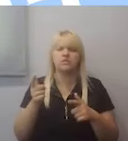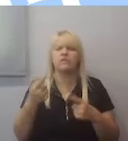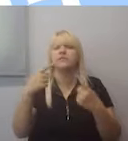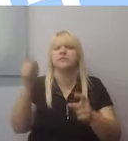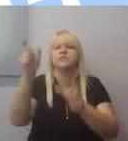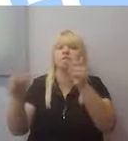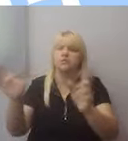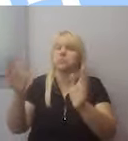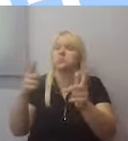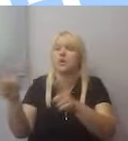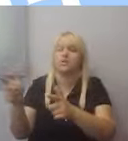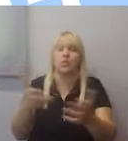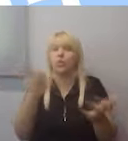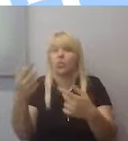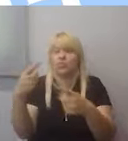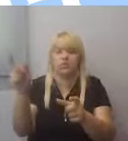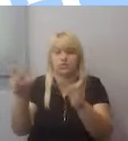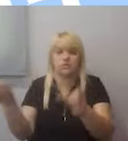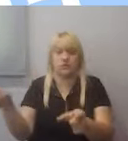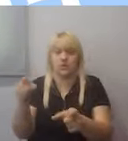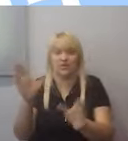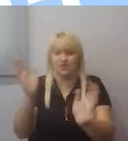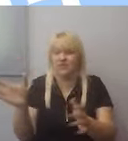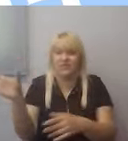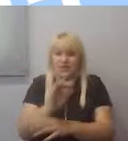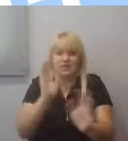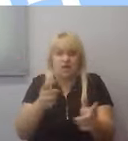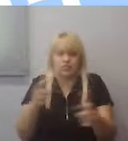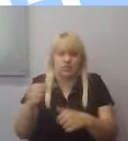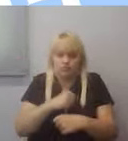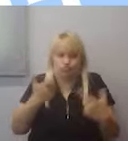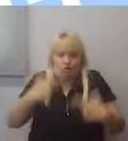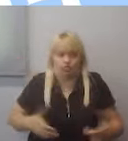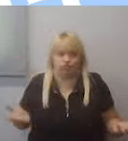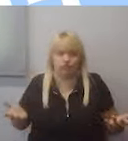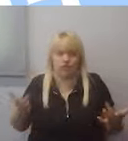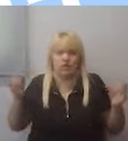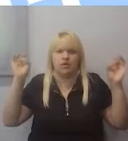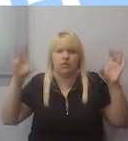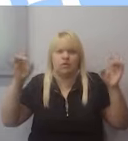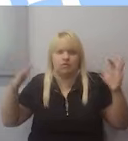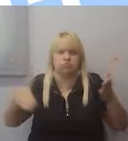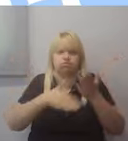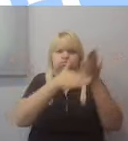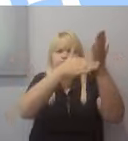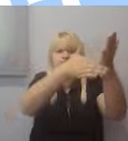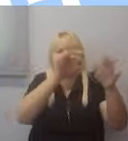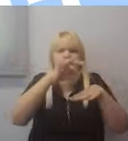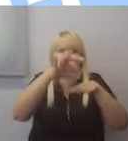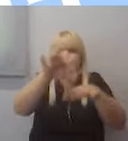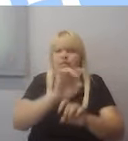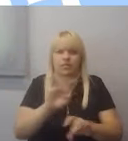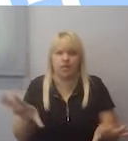citi jo tie visi kam jābūt gataviem esam mēs supermaņa nebūs un pasaka par laimes lāc latvijā populāra